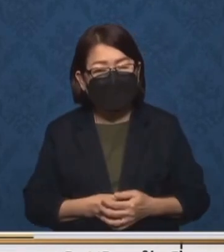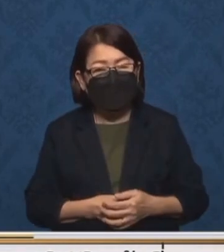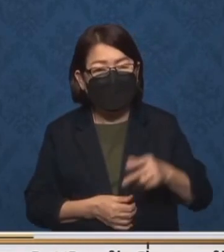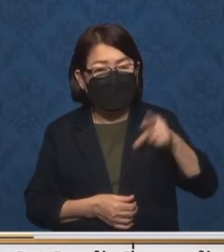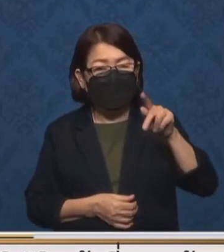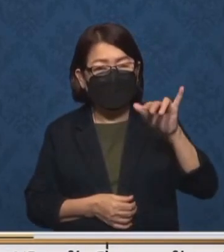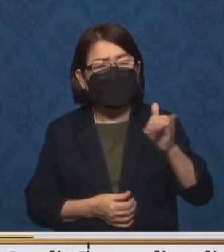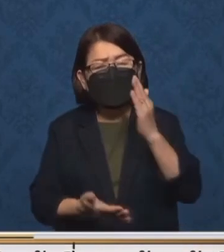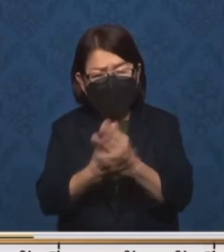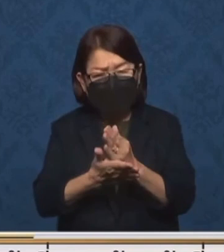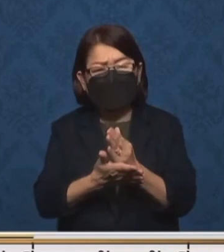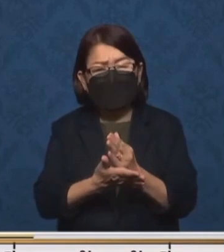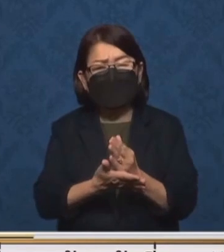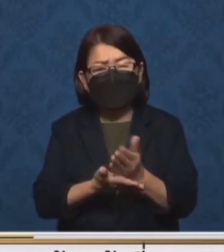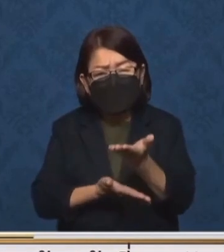ท่หยุเธอครับ